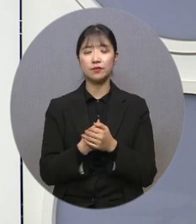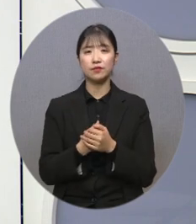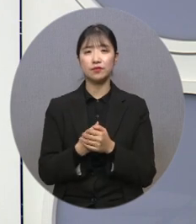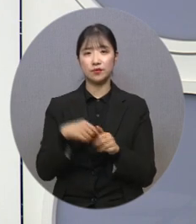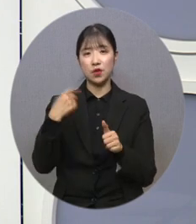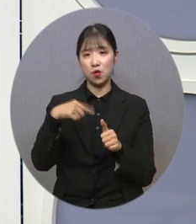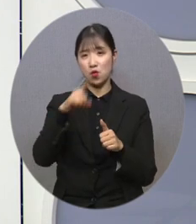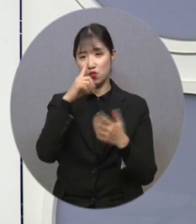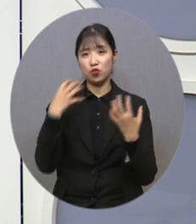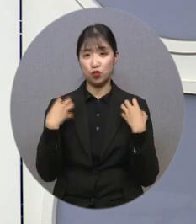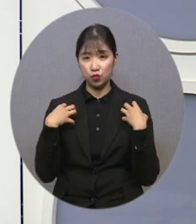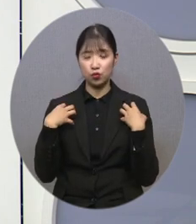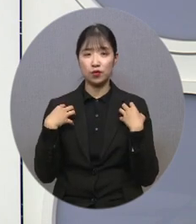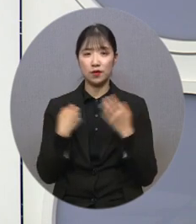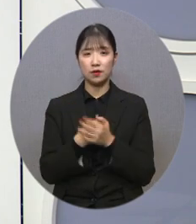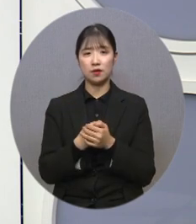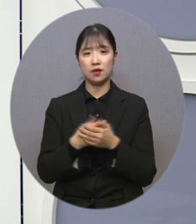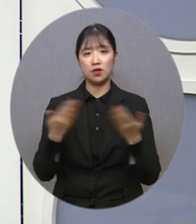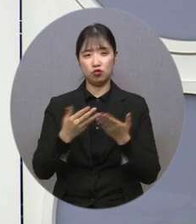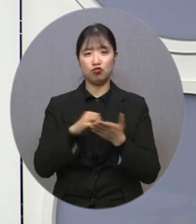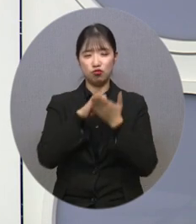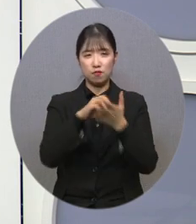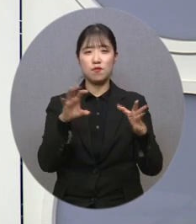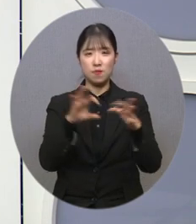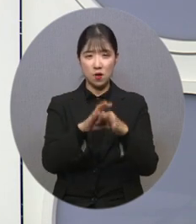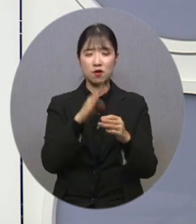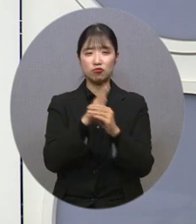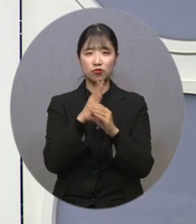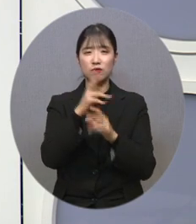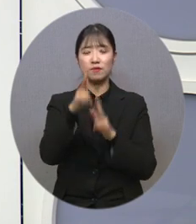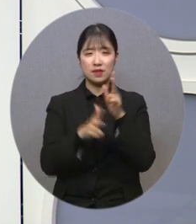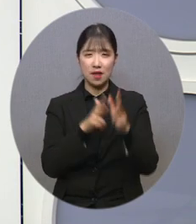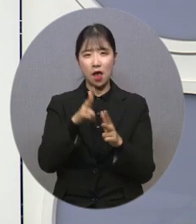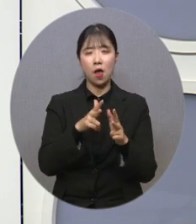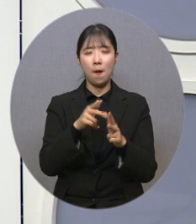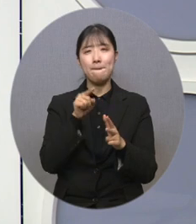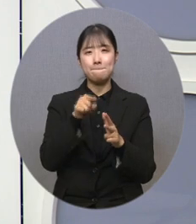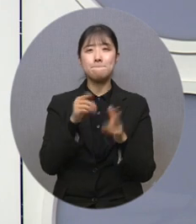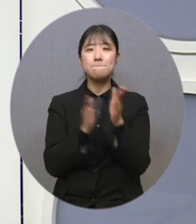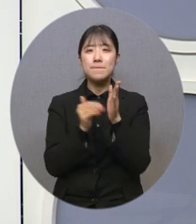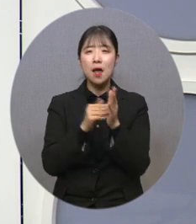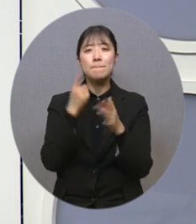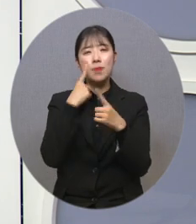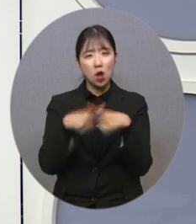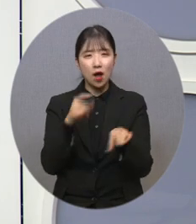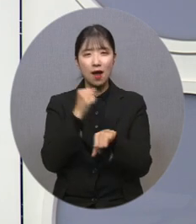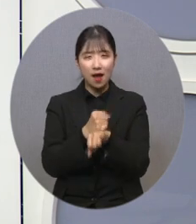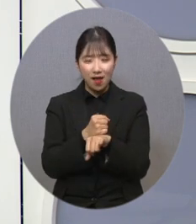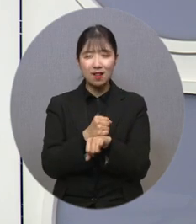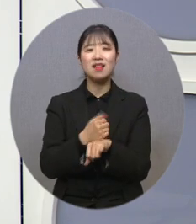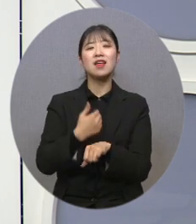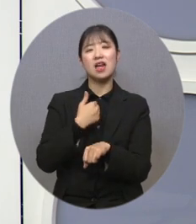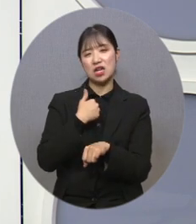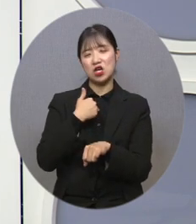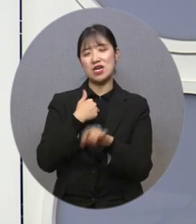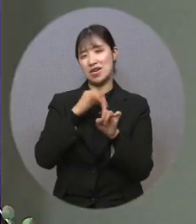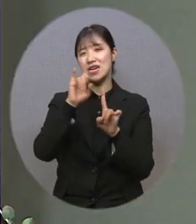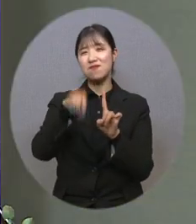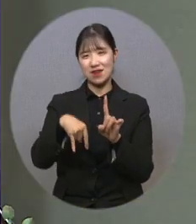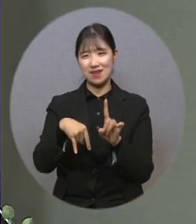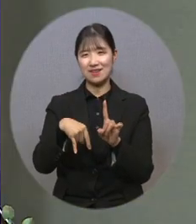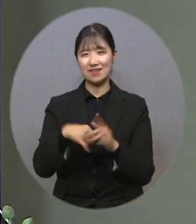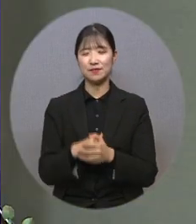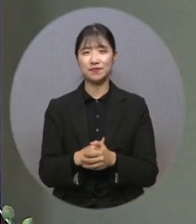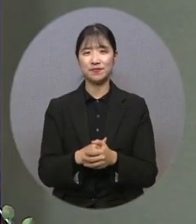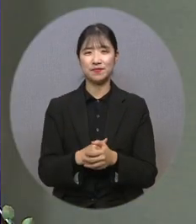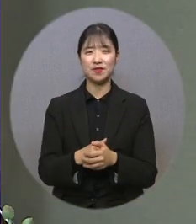그 교육부에서 이 취업연계 중점 사업에 블라인드 평가를 했는데 감사하게도 우리 대학이 1위를 했습니다.